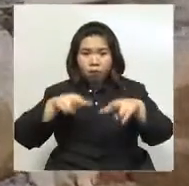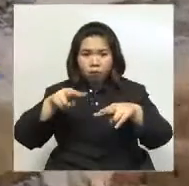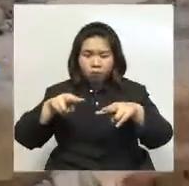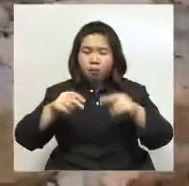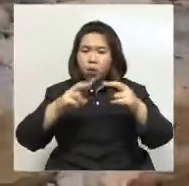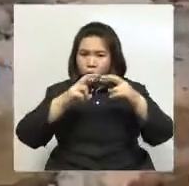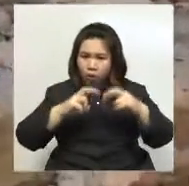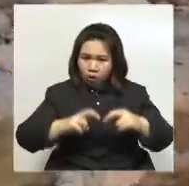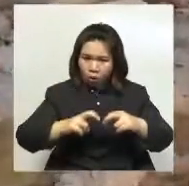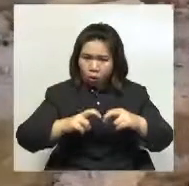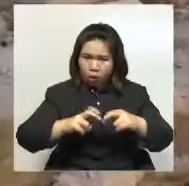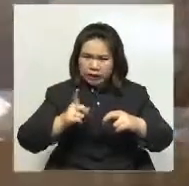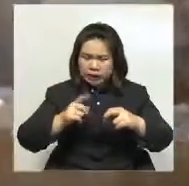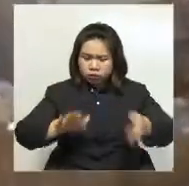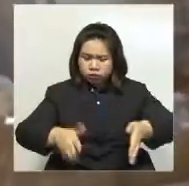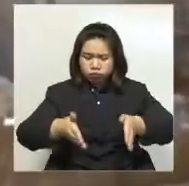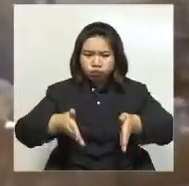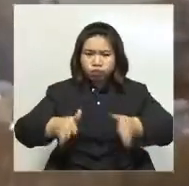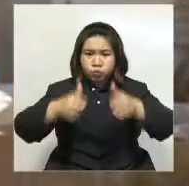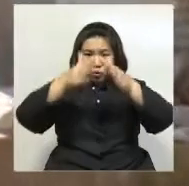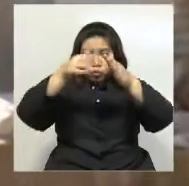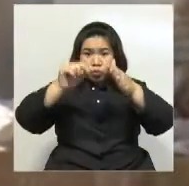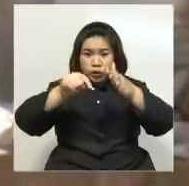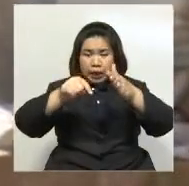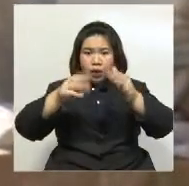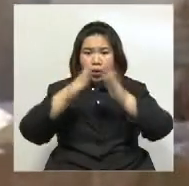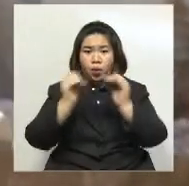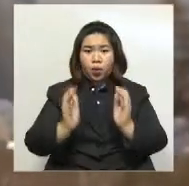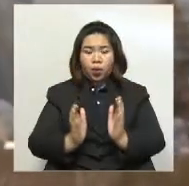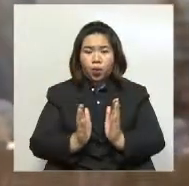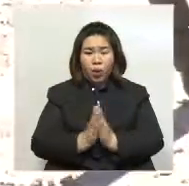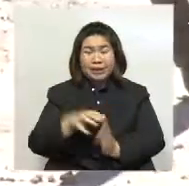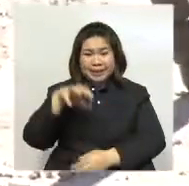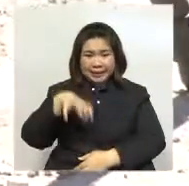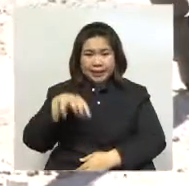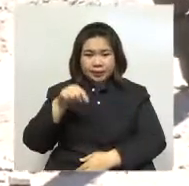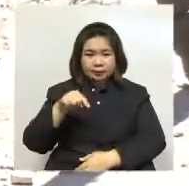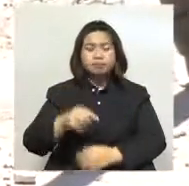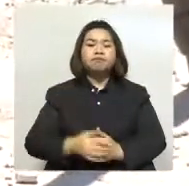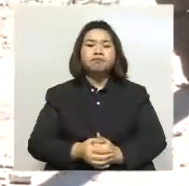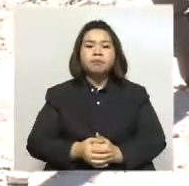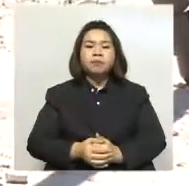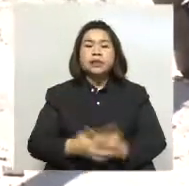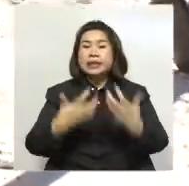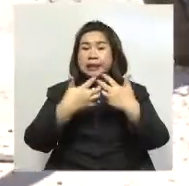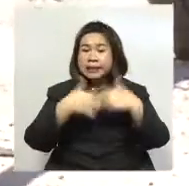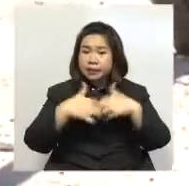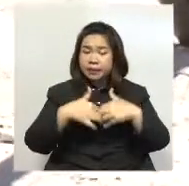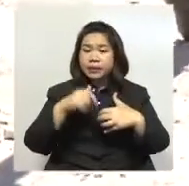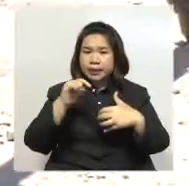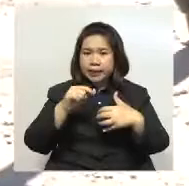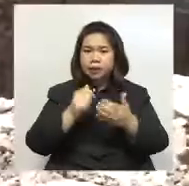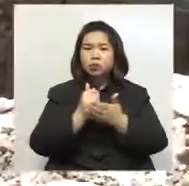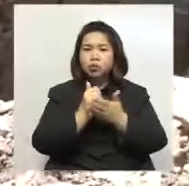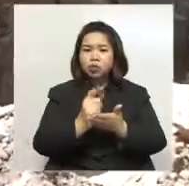และวิเคราะห์สภาพปัจจุบันของเจดีย์หอระฆังวัดพระยาธรรมวรวิหารโดยเครื่องมือนี้นะคะก็จะ